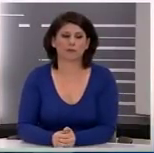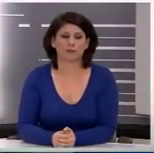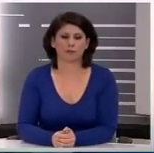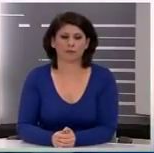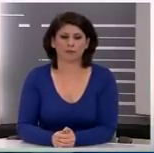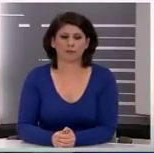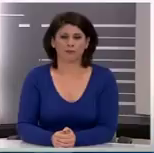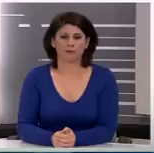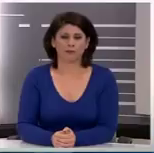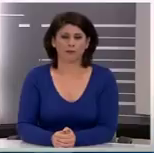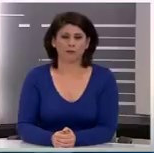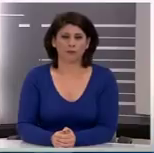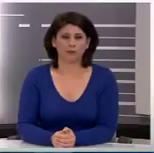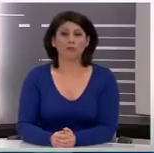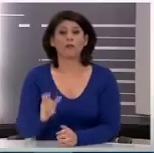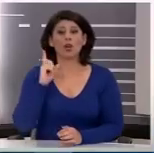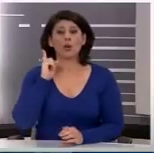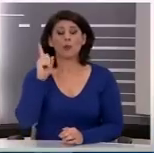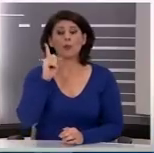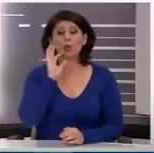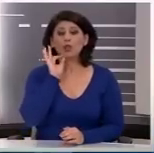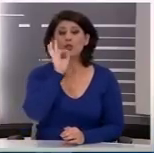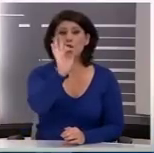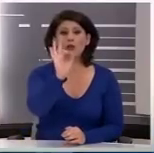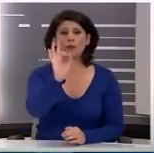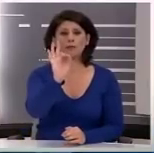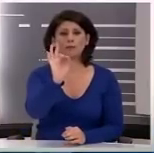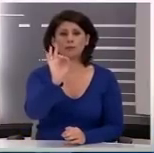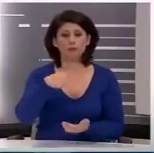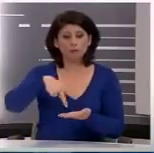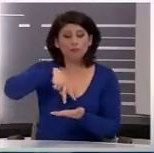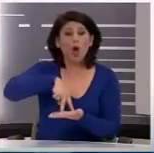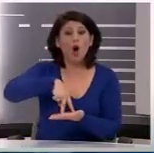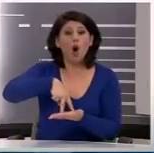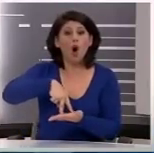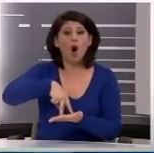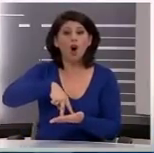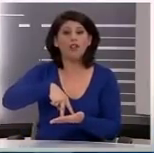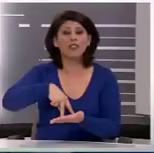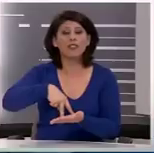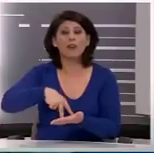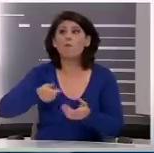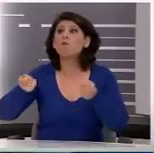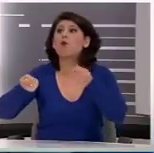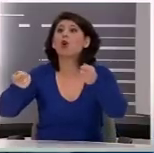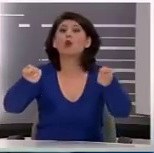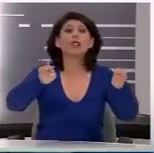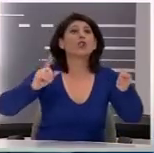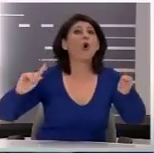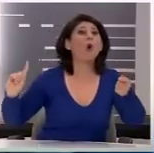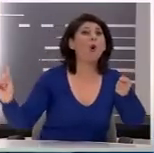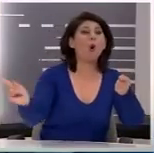Πρώτος μας στόχος, να κρατήσουμε όρθια τα χρεοκοπημένα νοσοκομεία που μας αφήσατε.